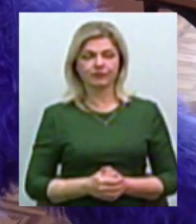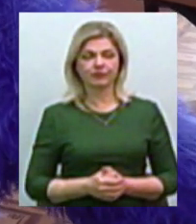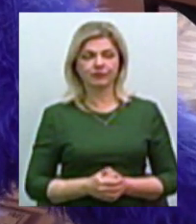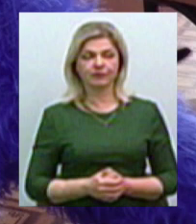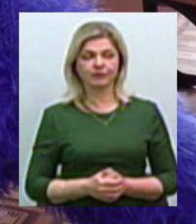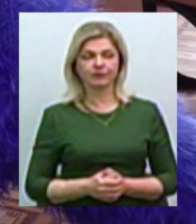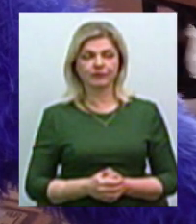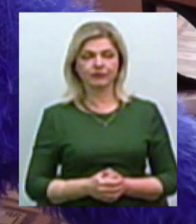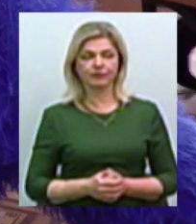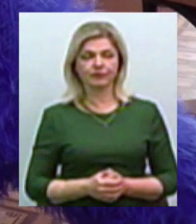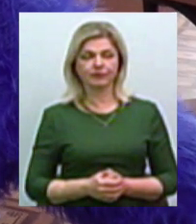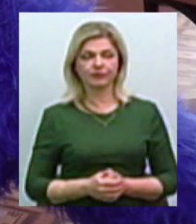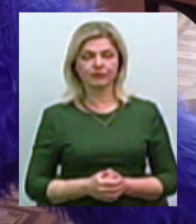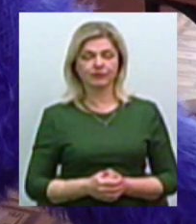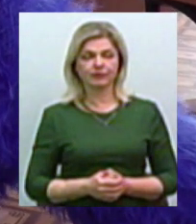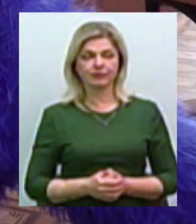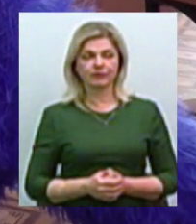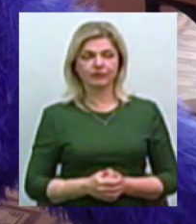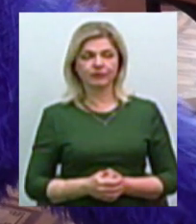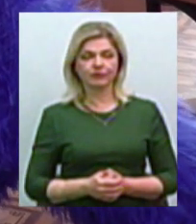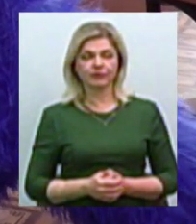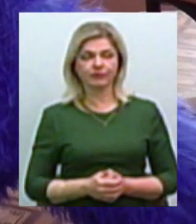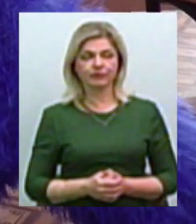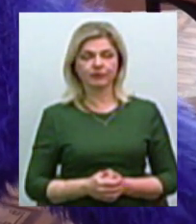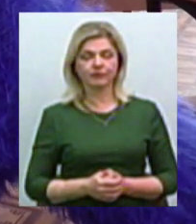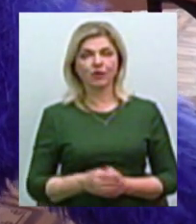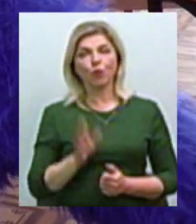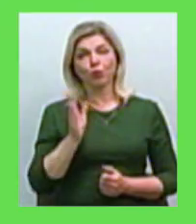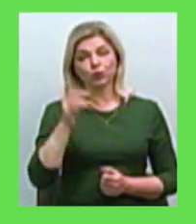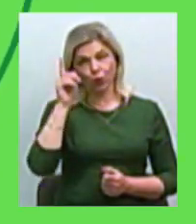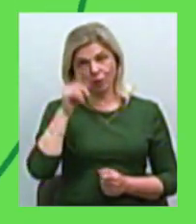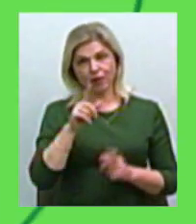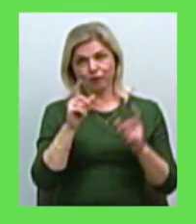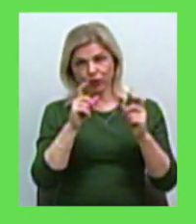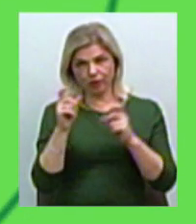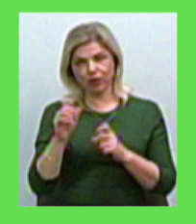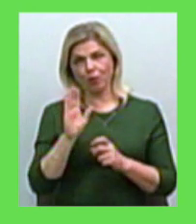тепер будуть, ну, фотографувати, фотографії будуть гарніші.